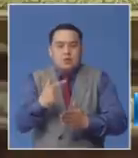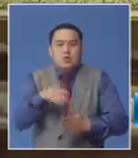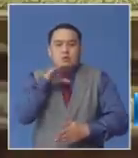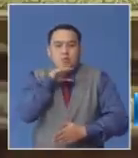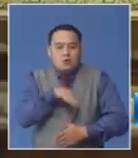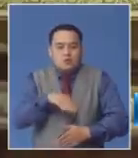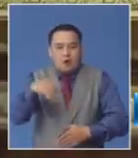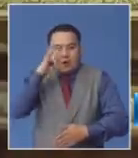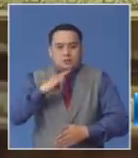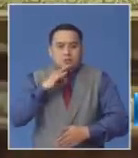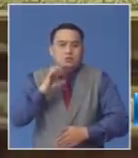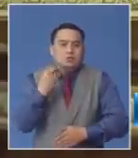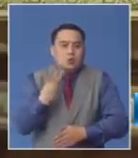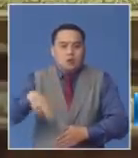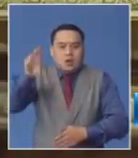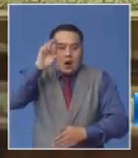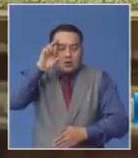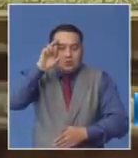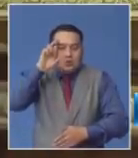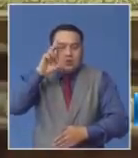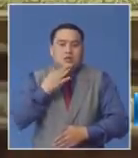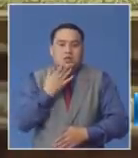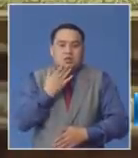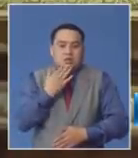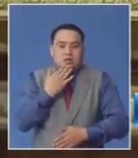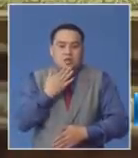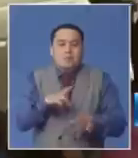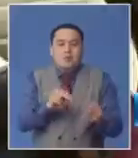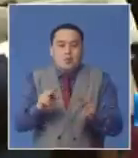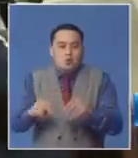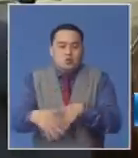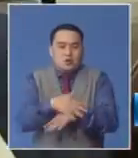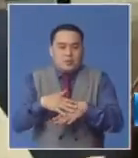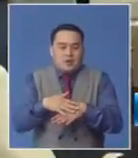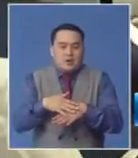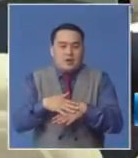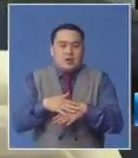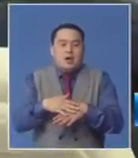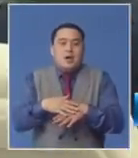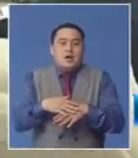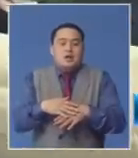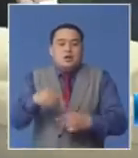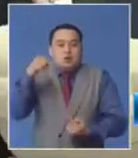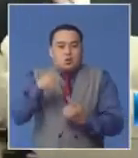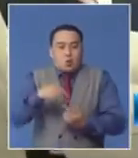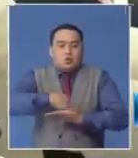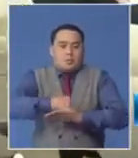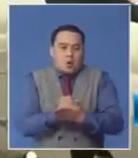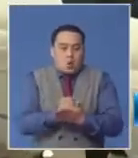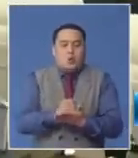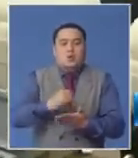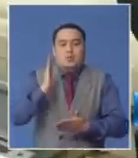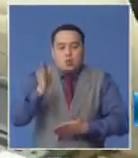модель социального государства национального долга получили подошло время предпринять конкретные усилия по укреплению